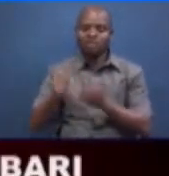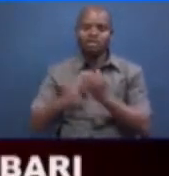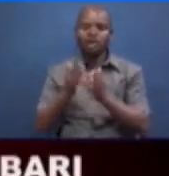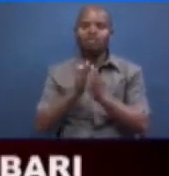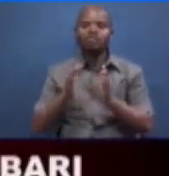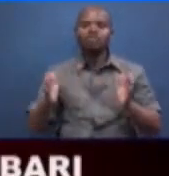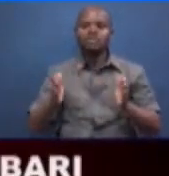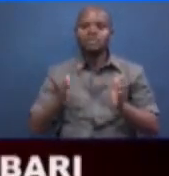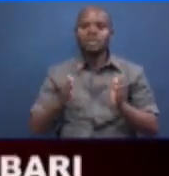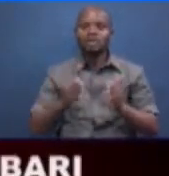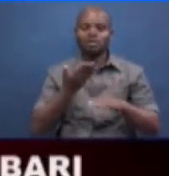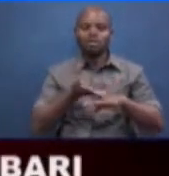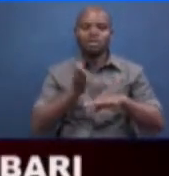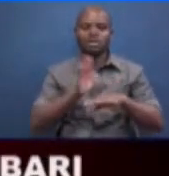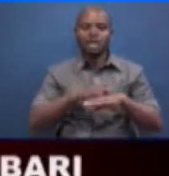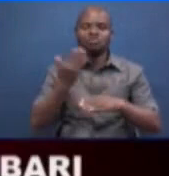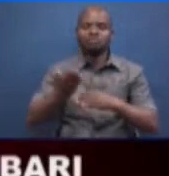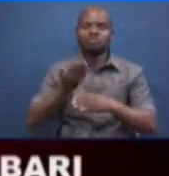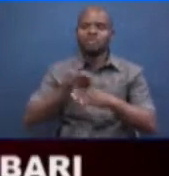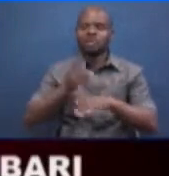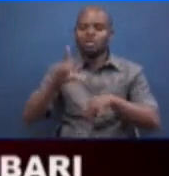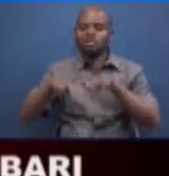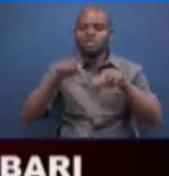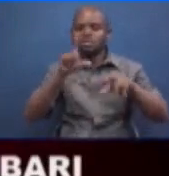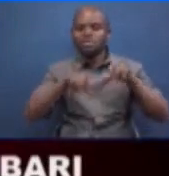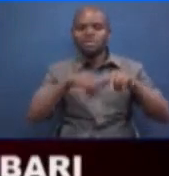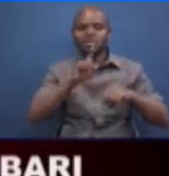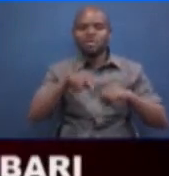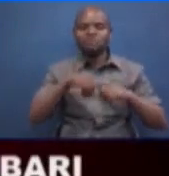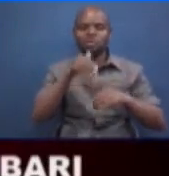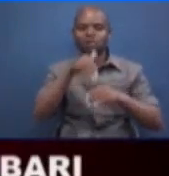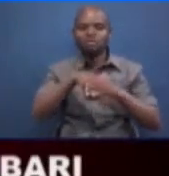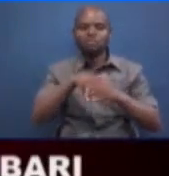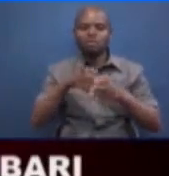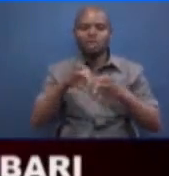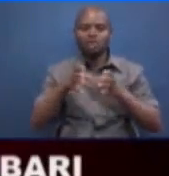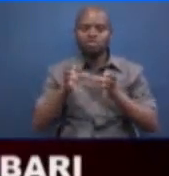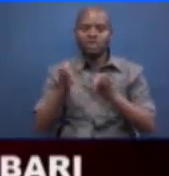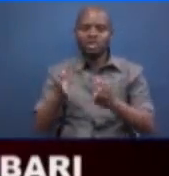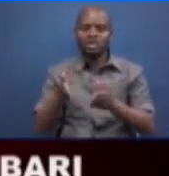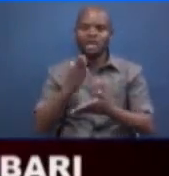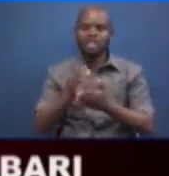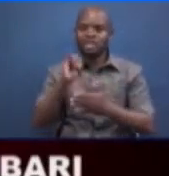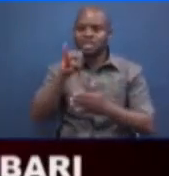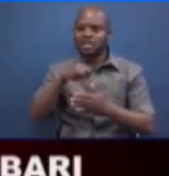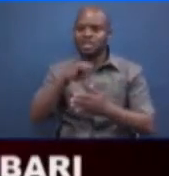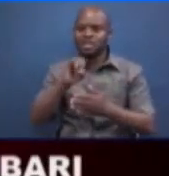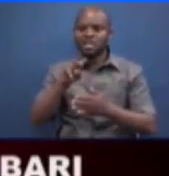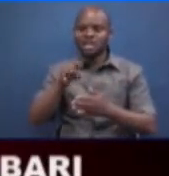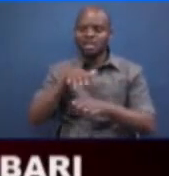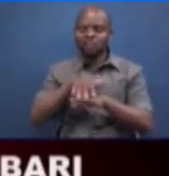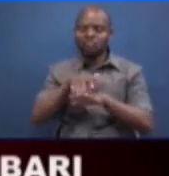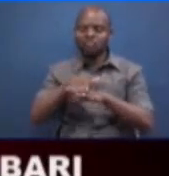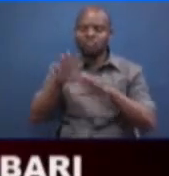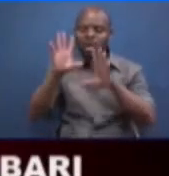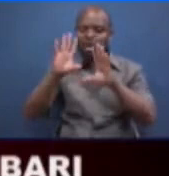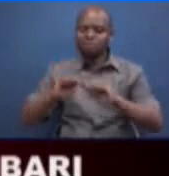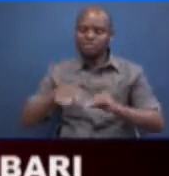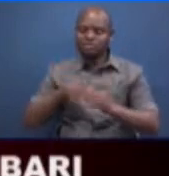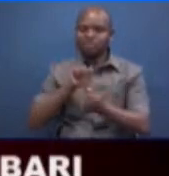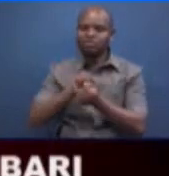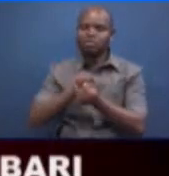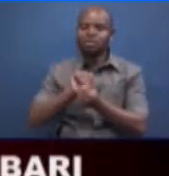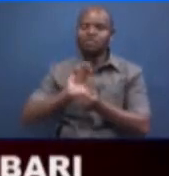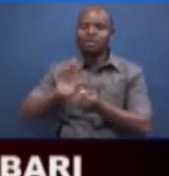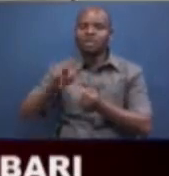kutoa fursa kwa wataalamu wabobezi wa uchambuzi wakiwemo wajumbe wa tume hiyo ya haki jinai kuifafanua ripoti hiyo kwenye